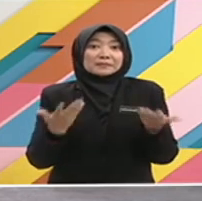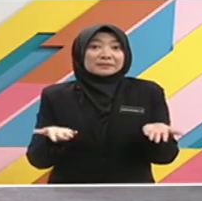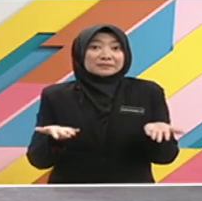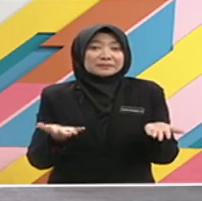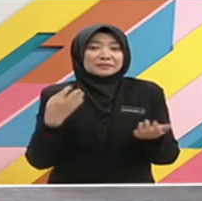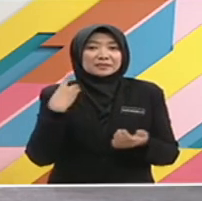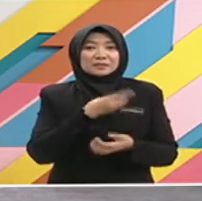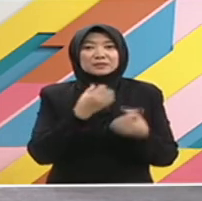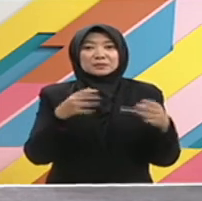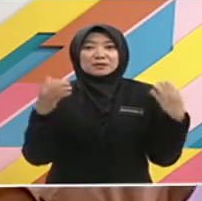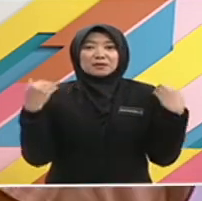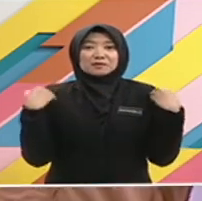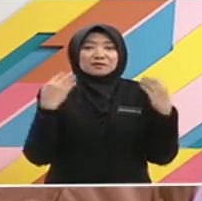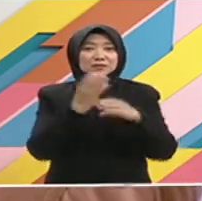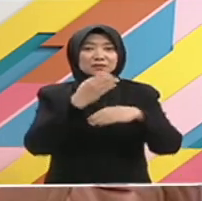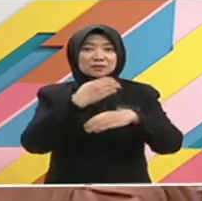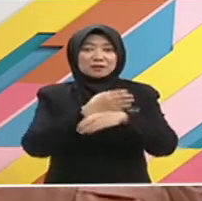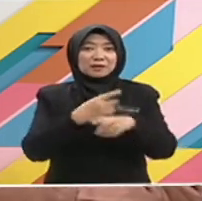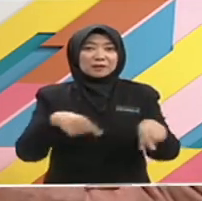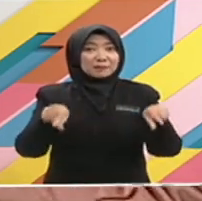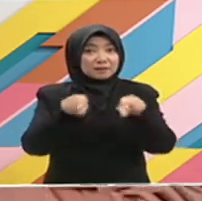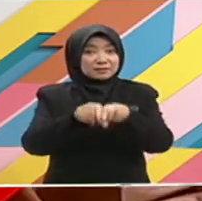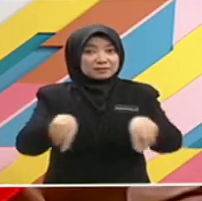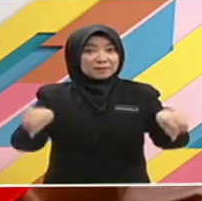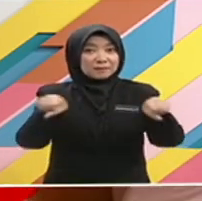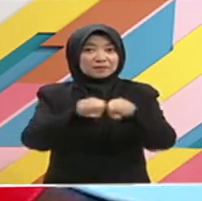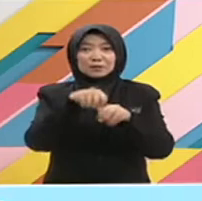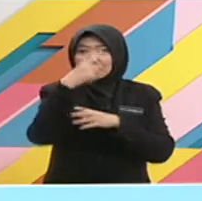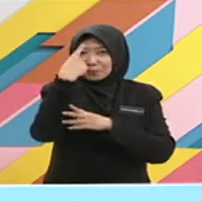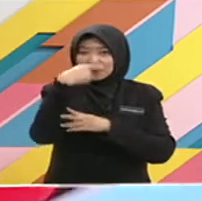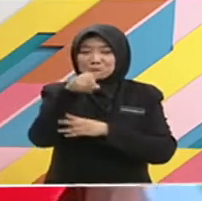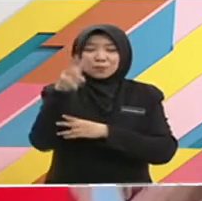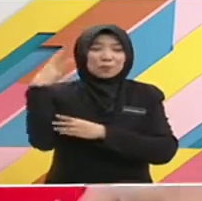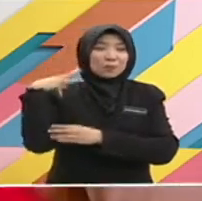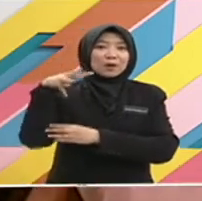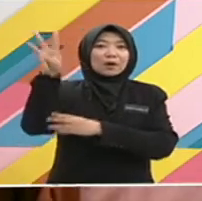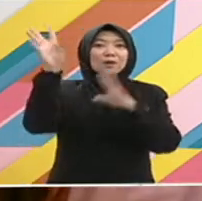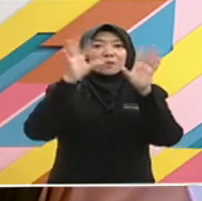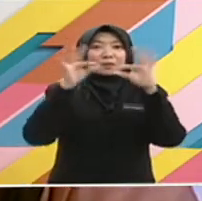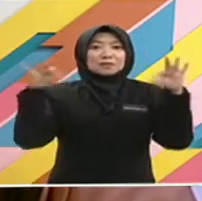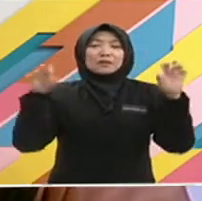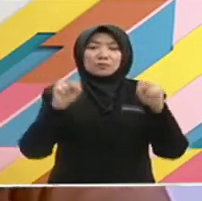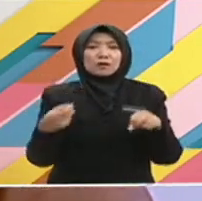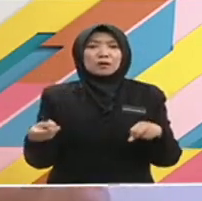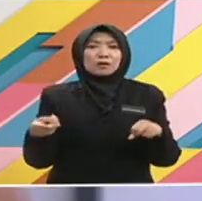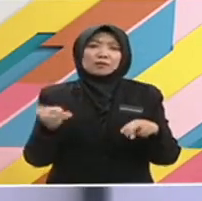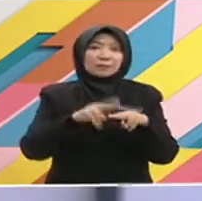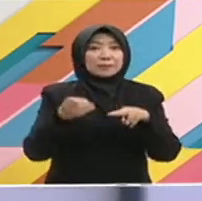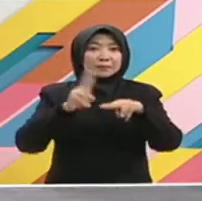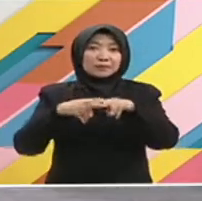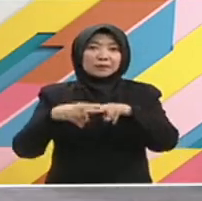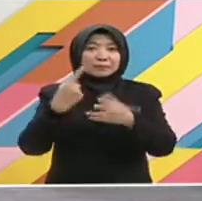Kita dah ada satu corak imbangan simetri untuk wah hiasan ini. Baik. Dan kita boleh tambahlah. Ya Nisa, kita